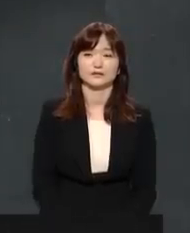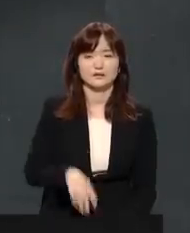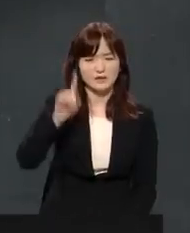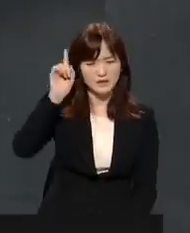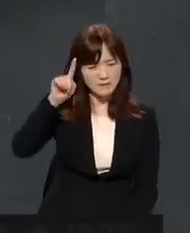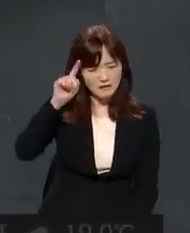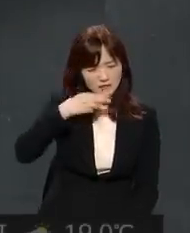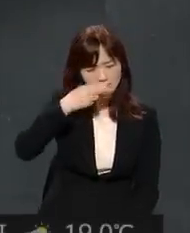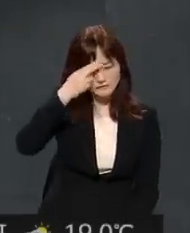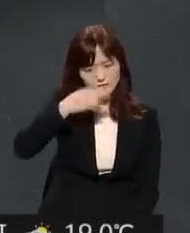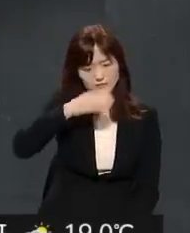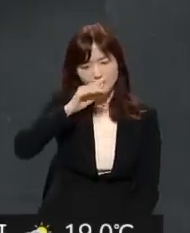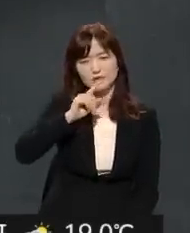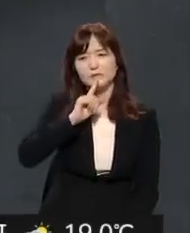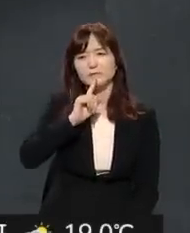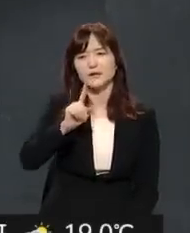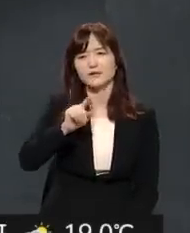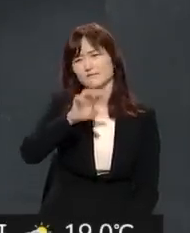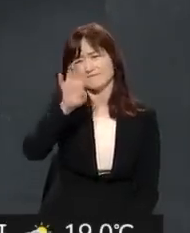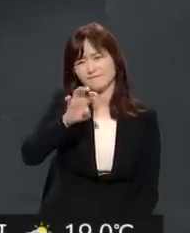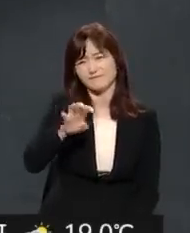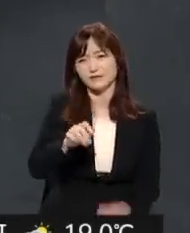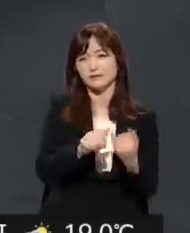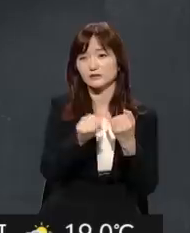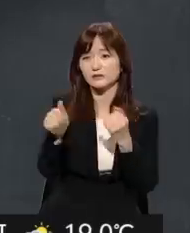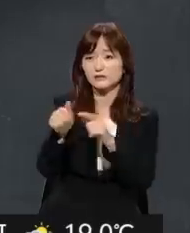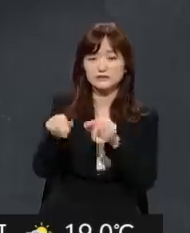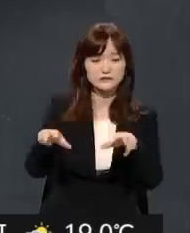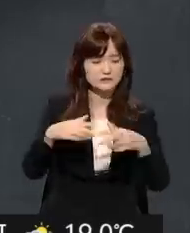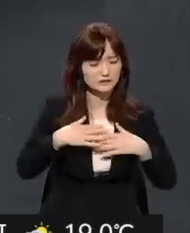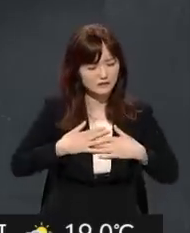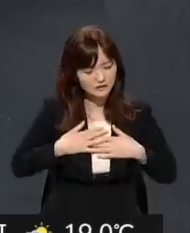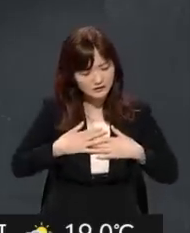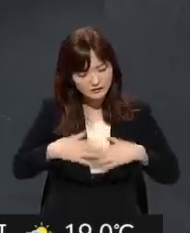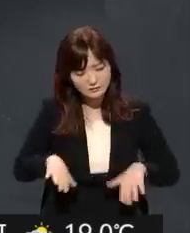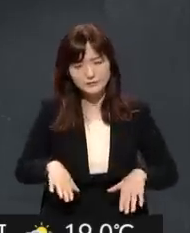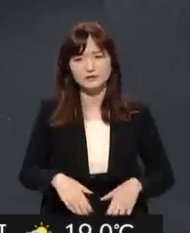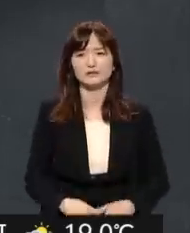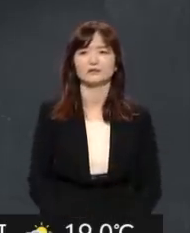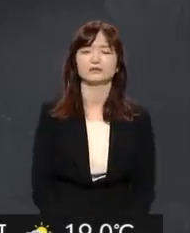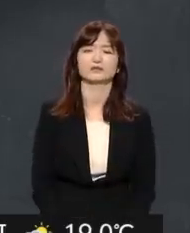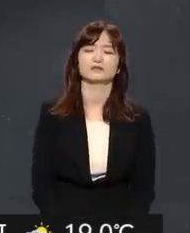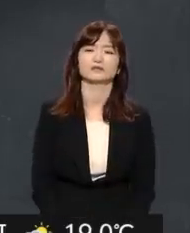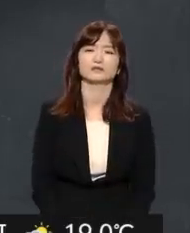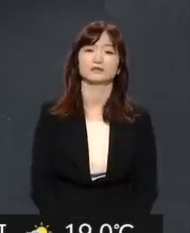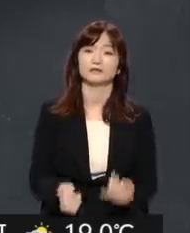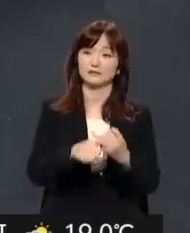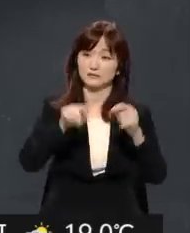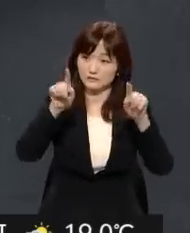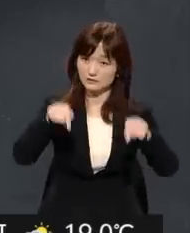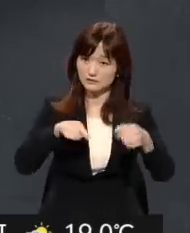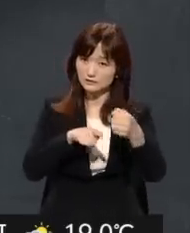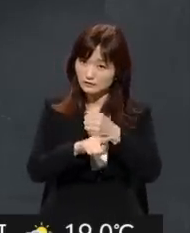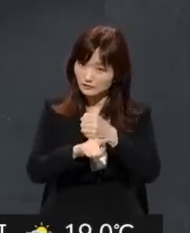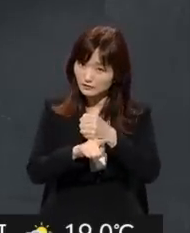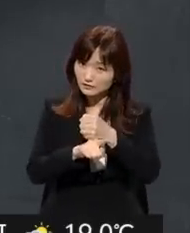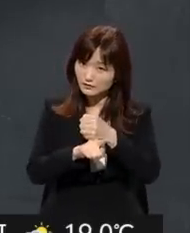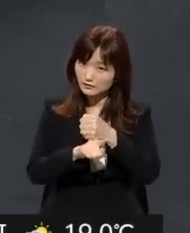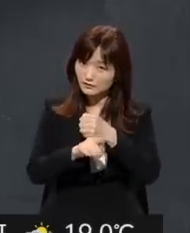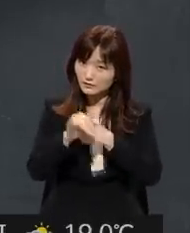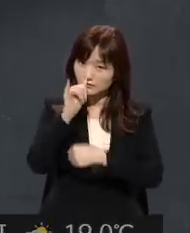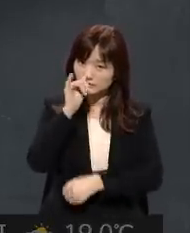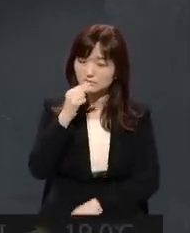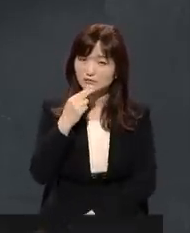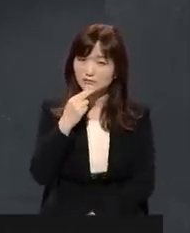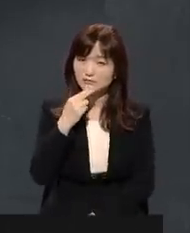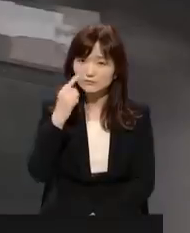매일 술 먹고 주정하는 남편 들으신 것처럼 이제 너무 지치셨다는 거죠. 자, 이혼 사유가 될 수 있는지를